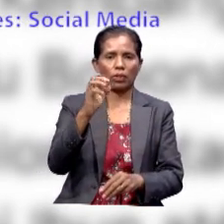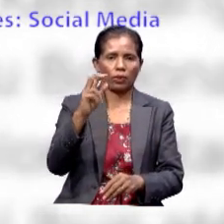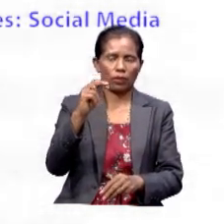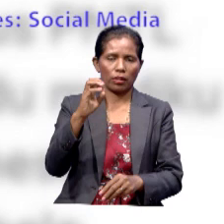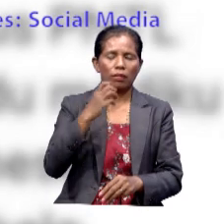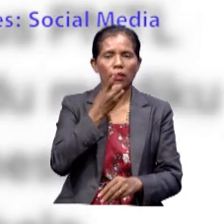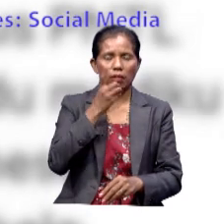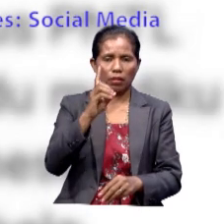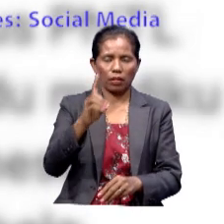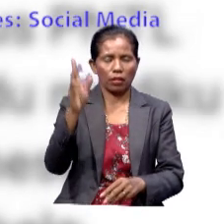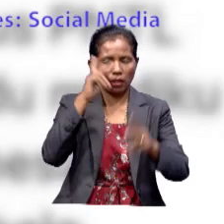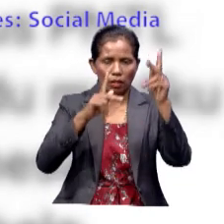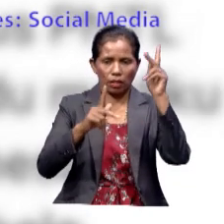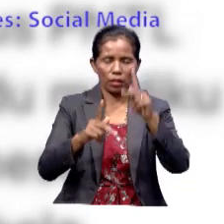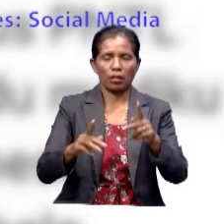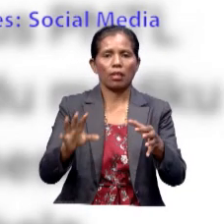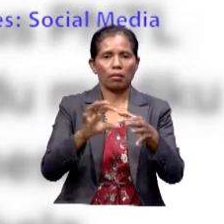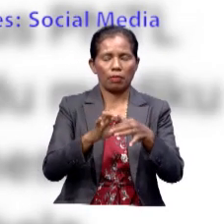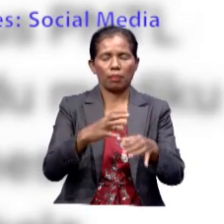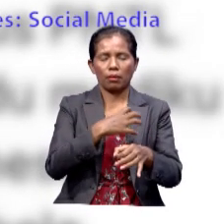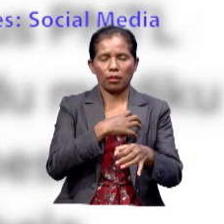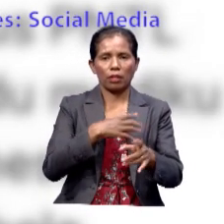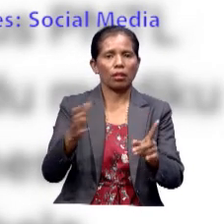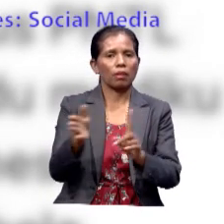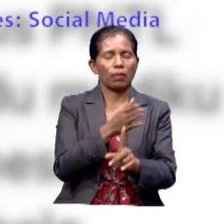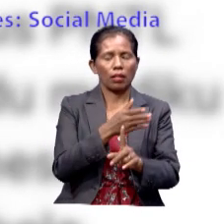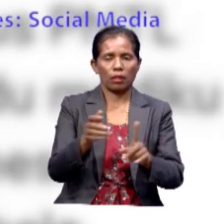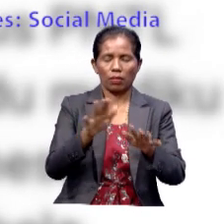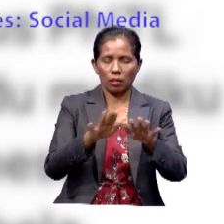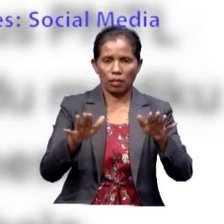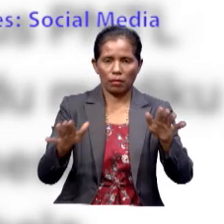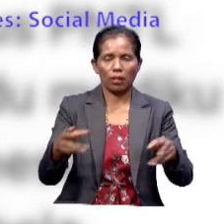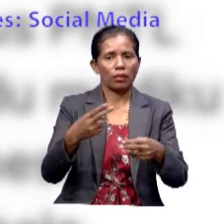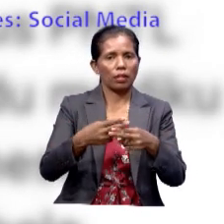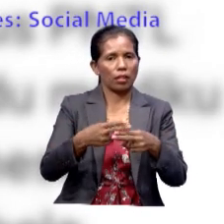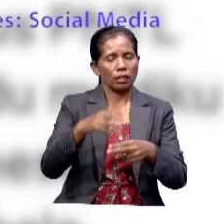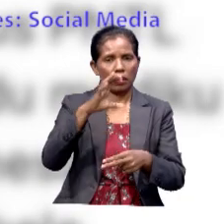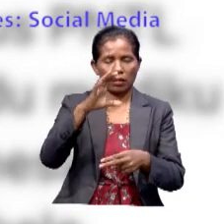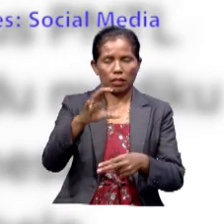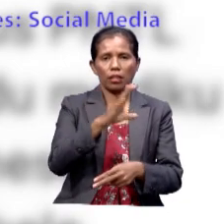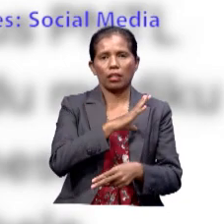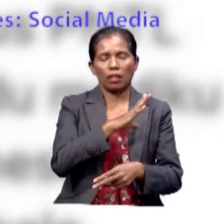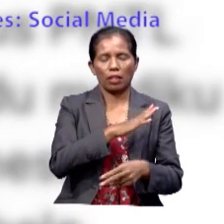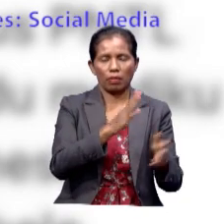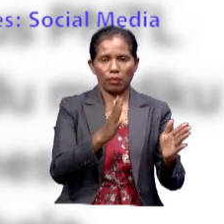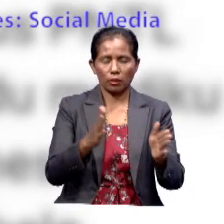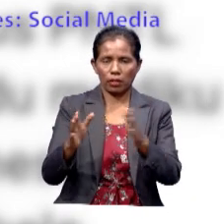declara caso desconfia membro penitenciário baku la barra minoridade ho inicial C ne em processo de